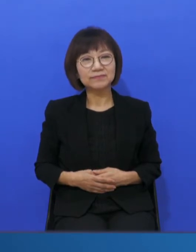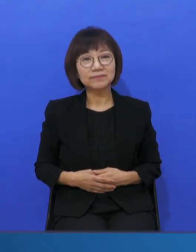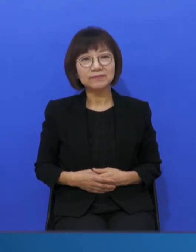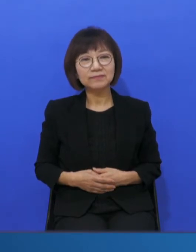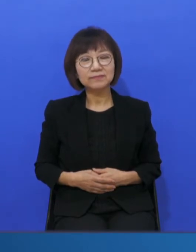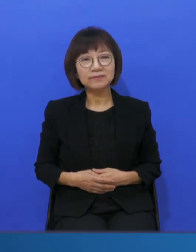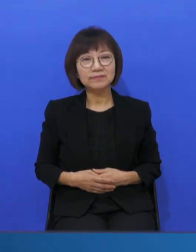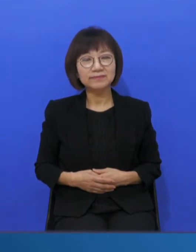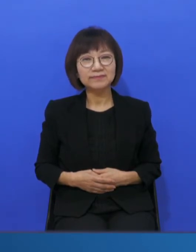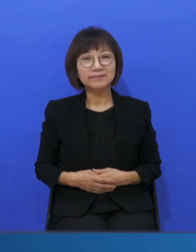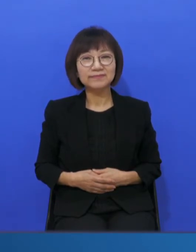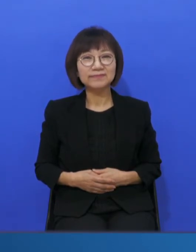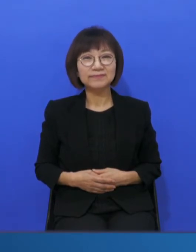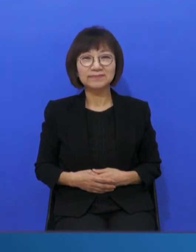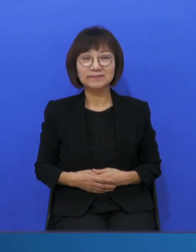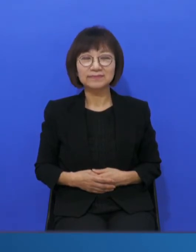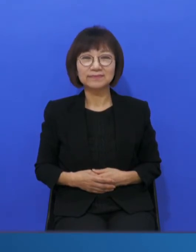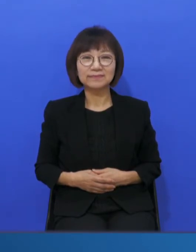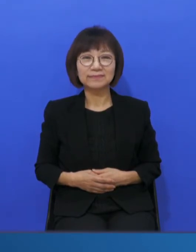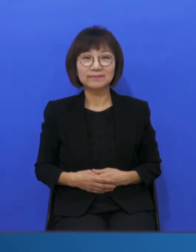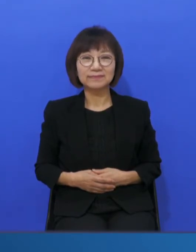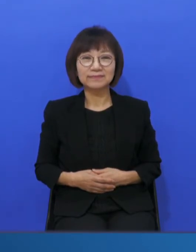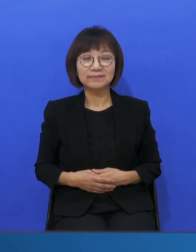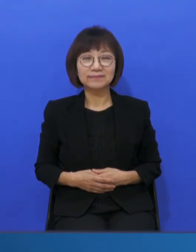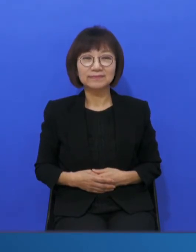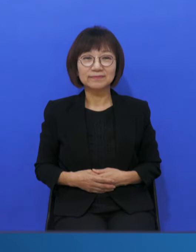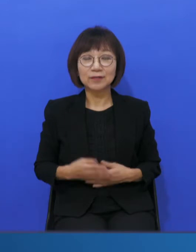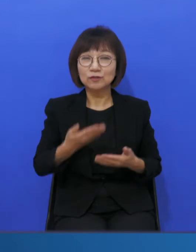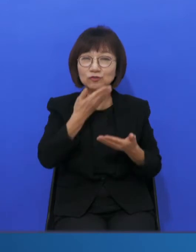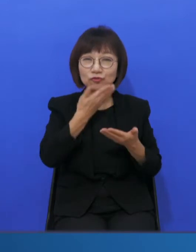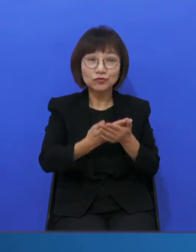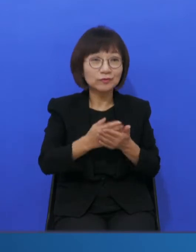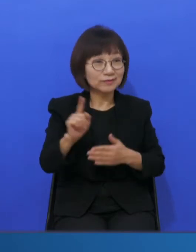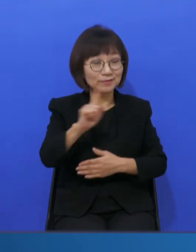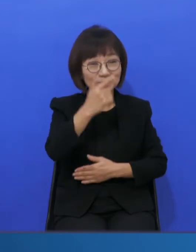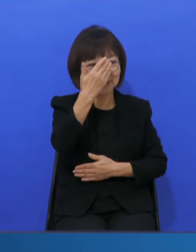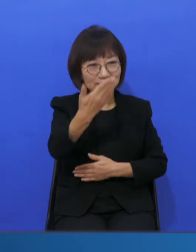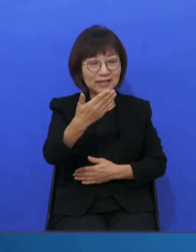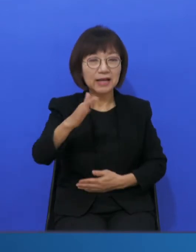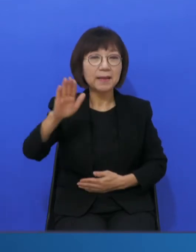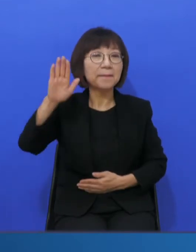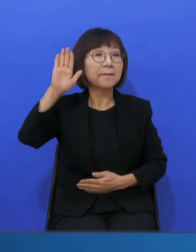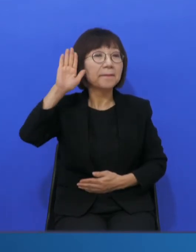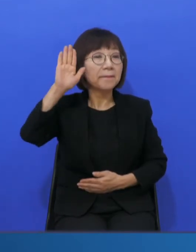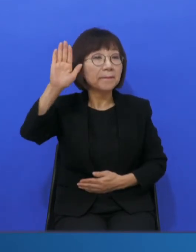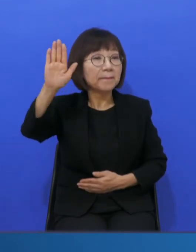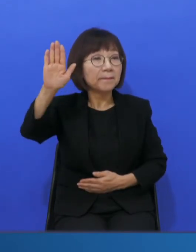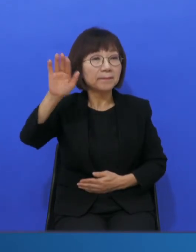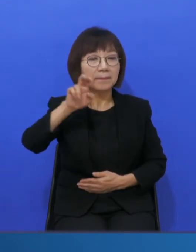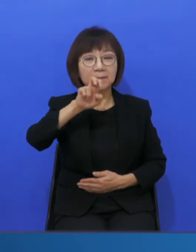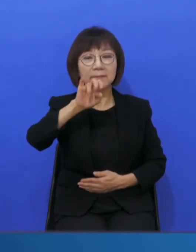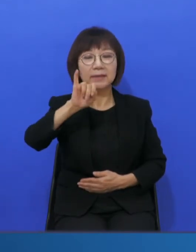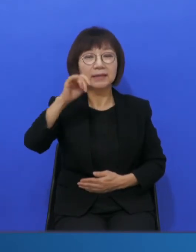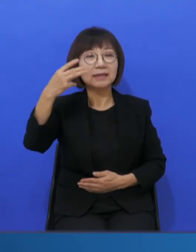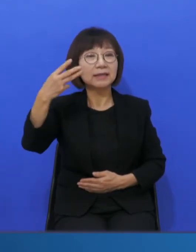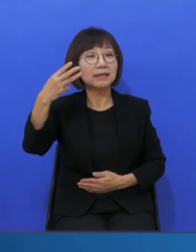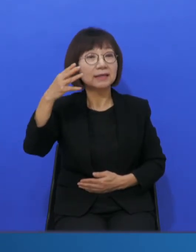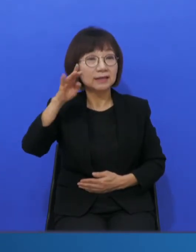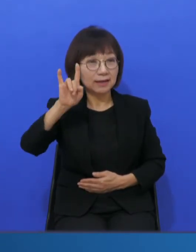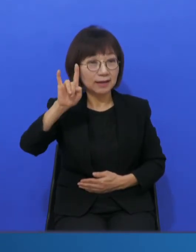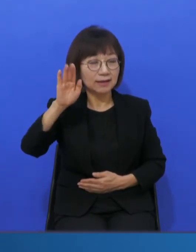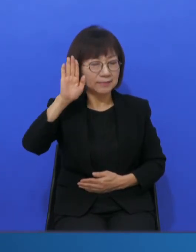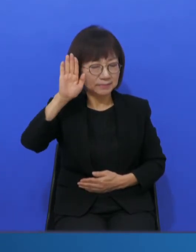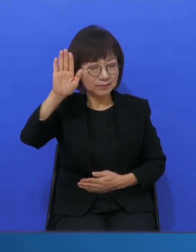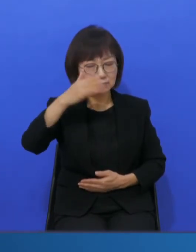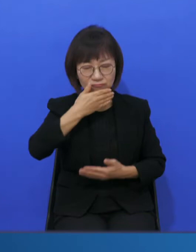여러분들은 더 중요한 게 뭡니까? What's more important? 미래입니다. It's your future. 저는 확신합니다. And so I have